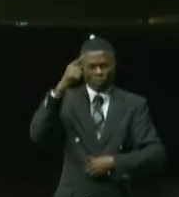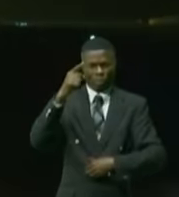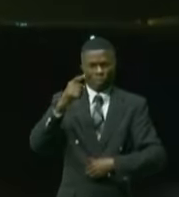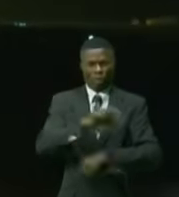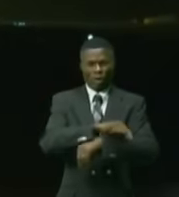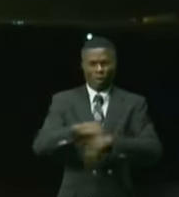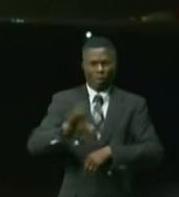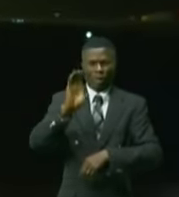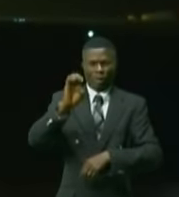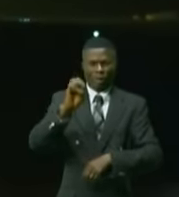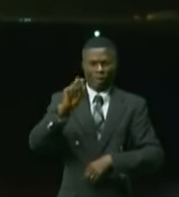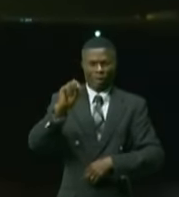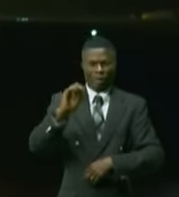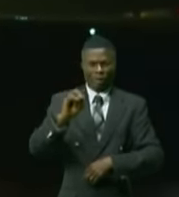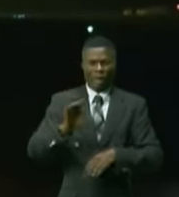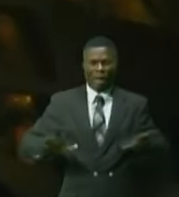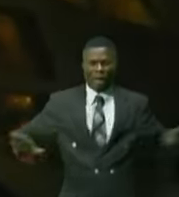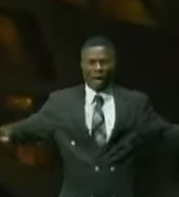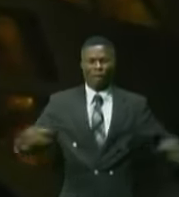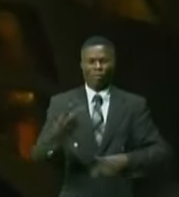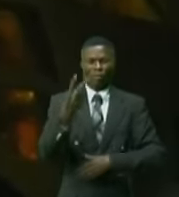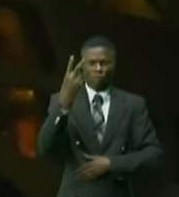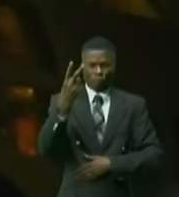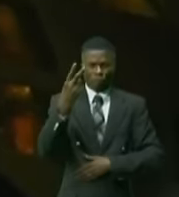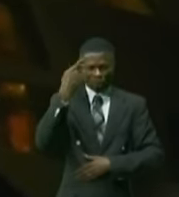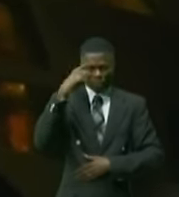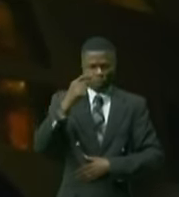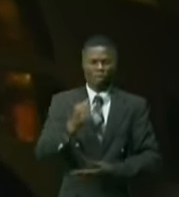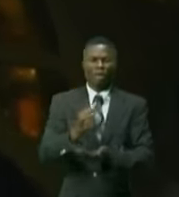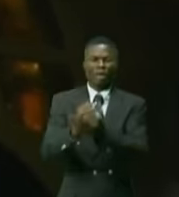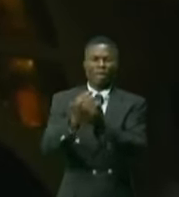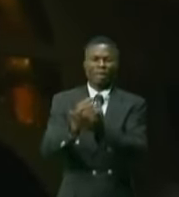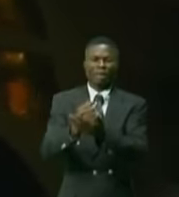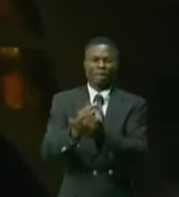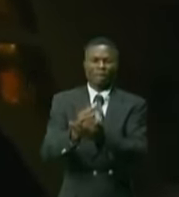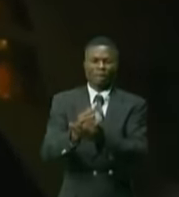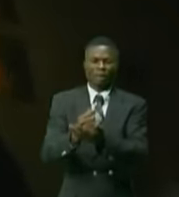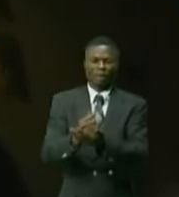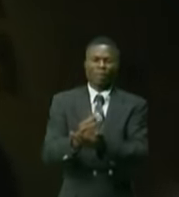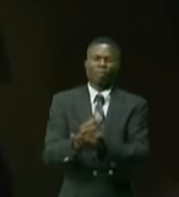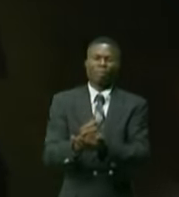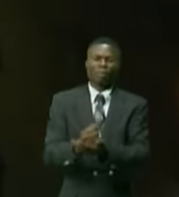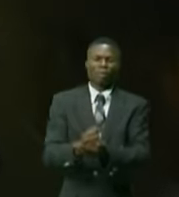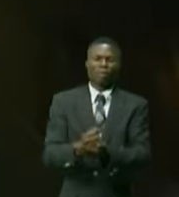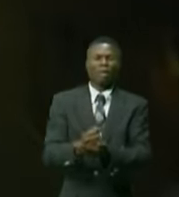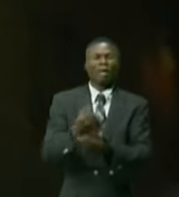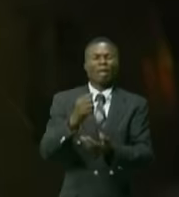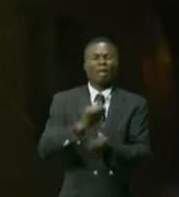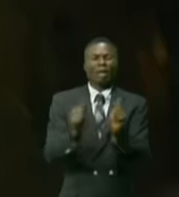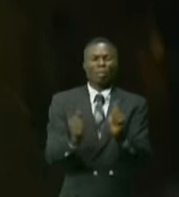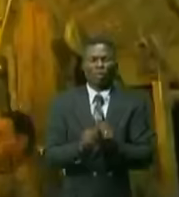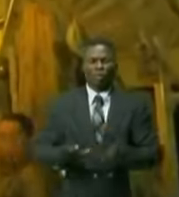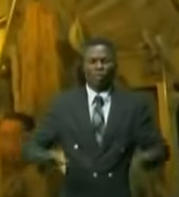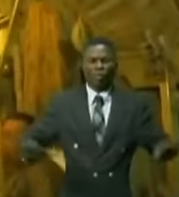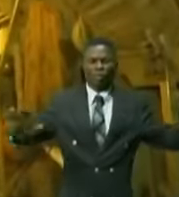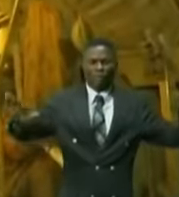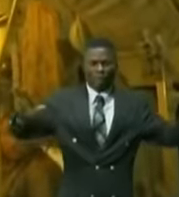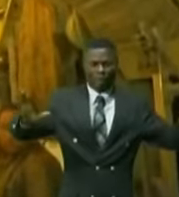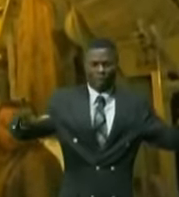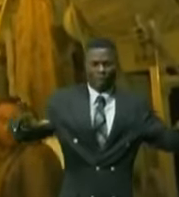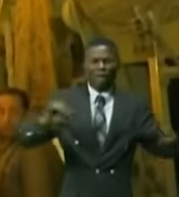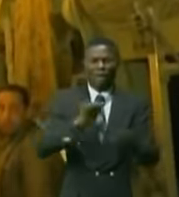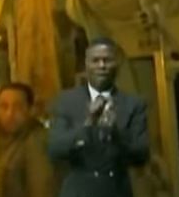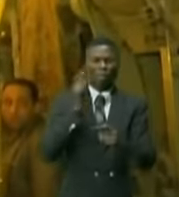CENI deux Antonov en vue de pallier au déficit en desserte aérienne et à